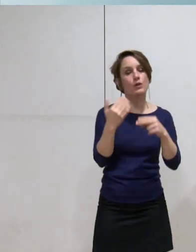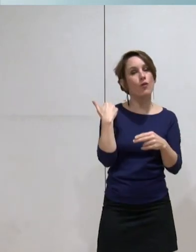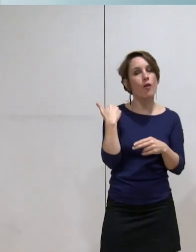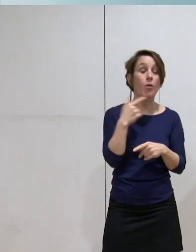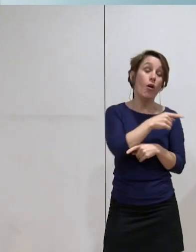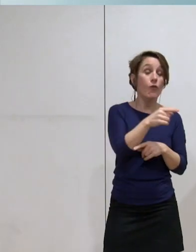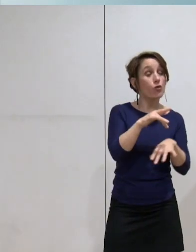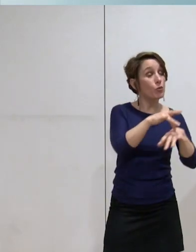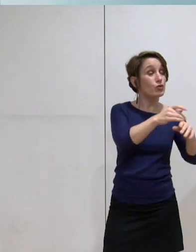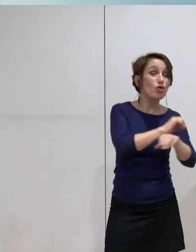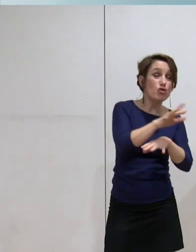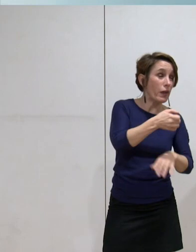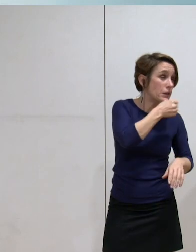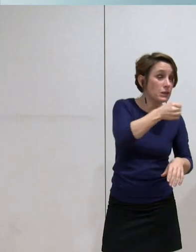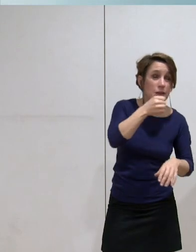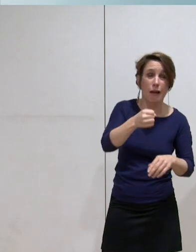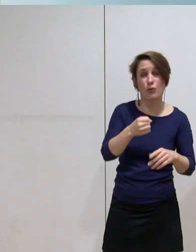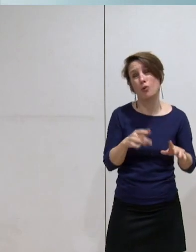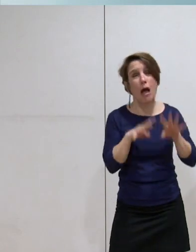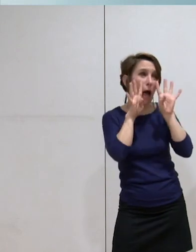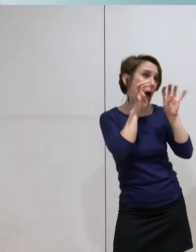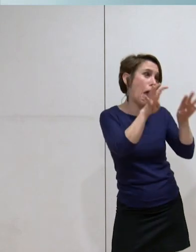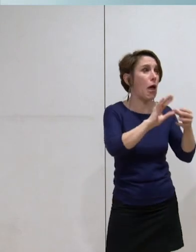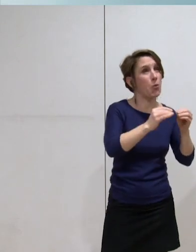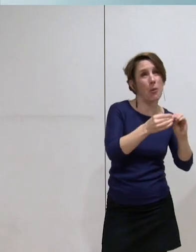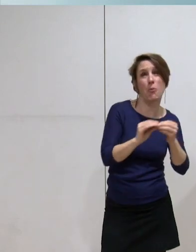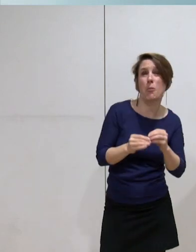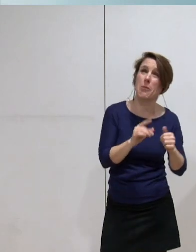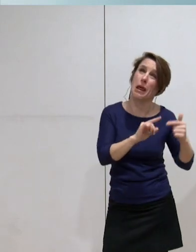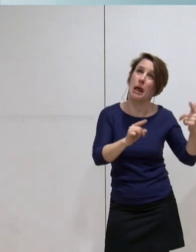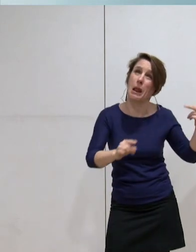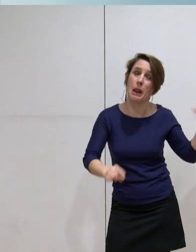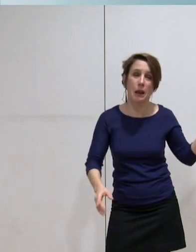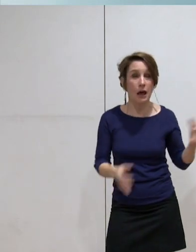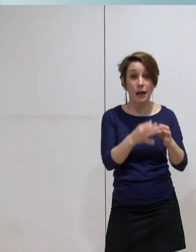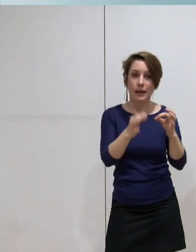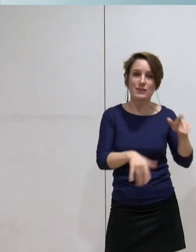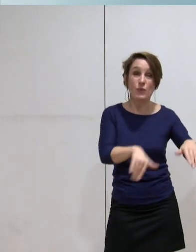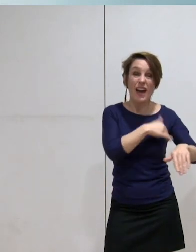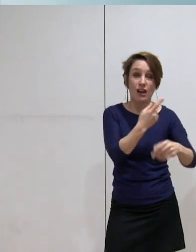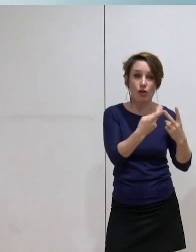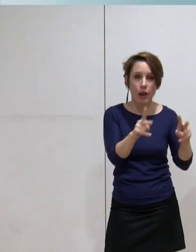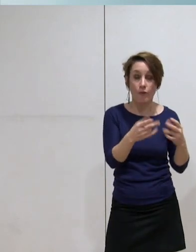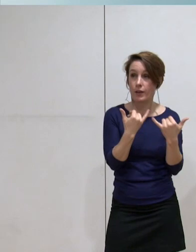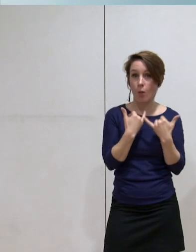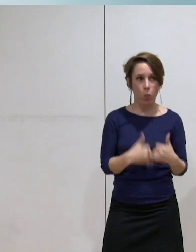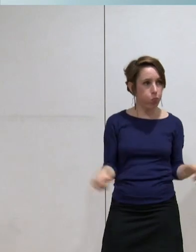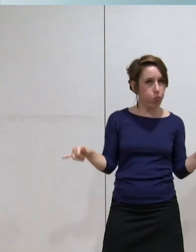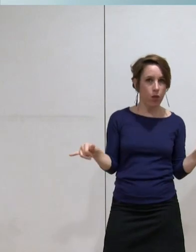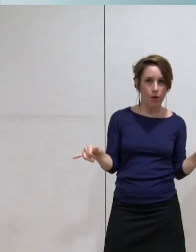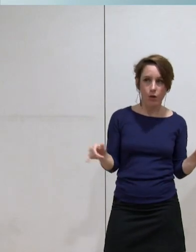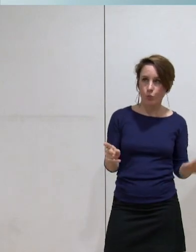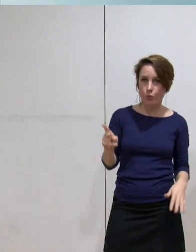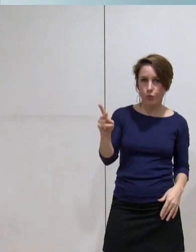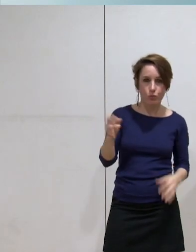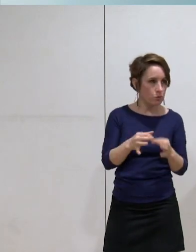en créant ainsi une démobilisation desjà des agents de la ville vous auriez certainement mieux fait de redonner de l'espoir